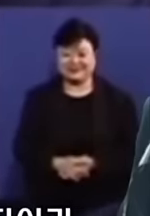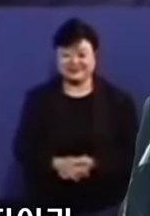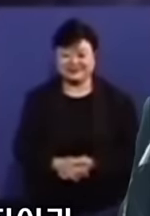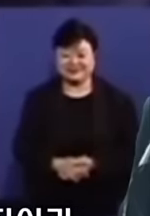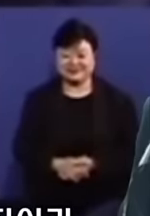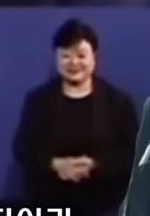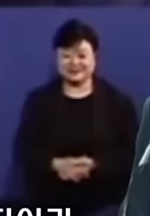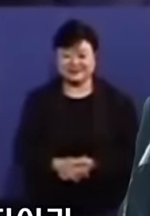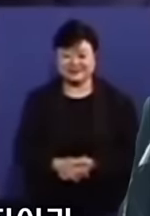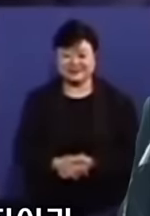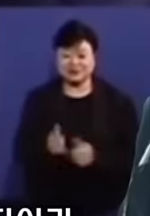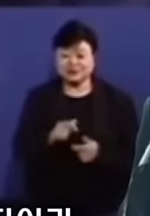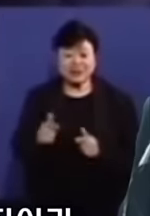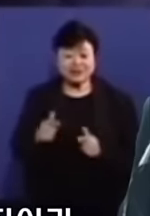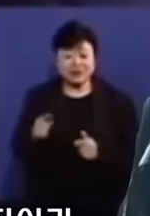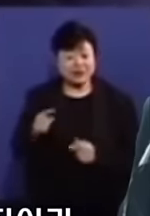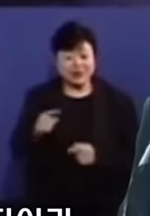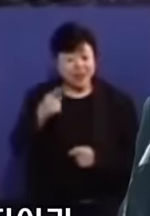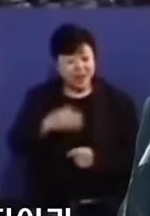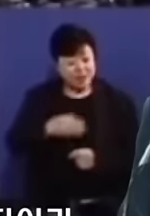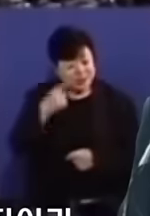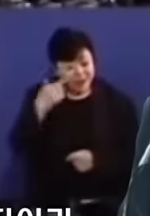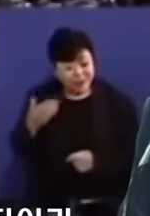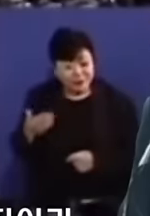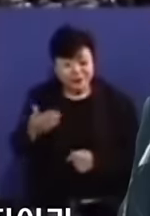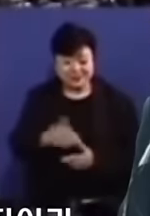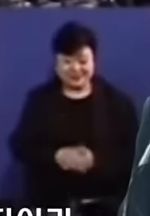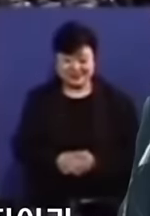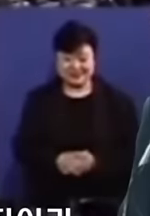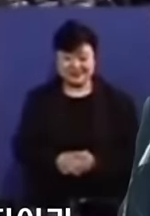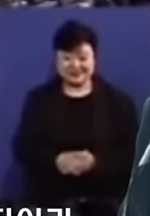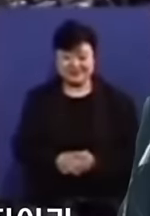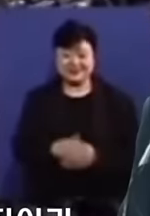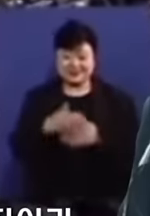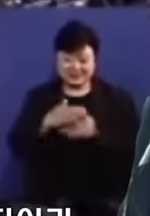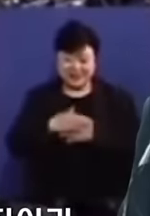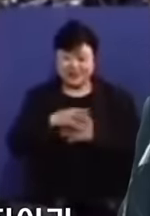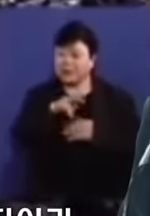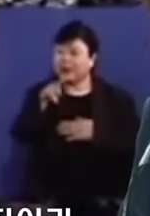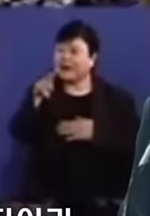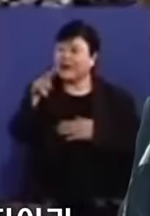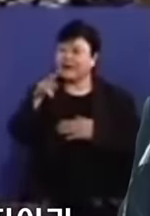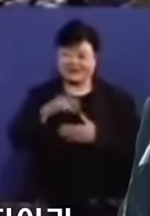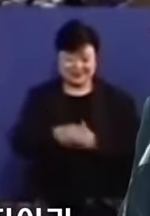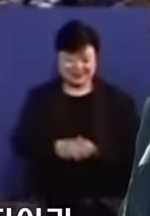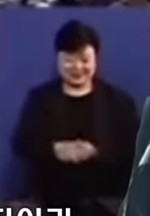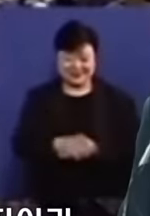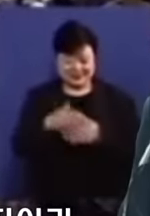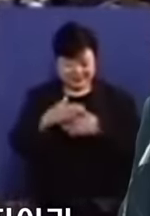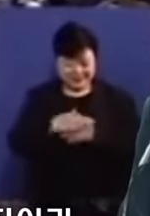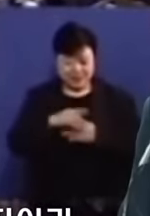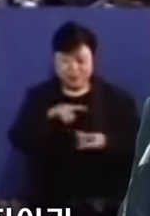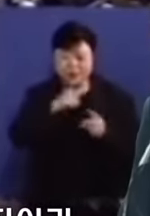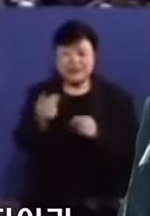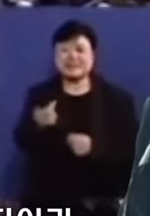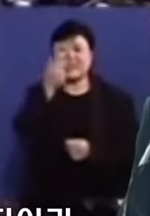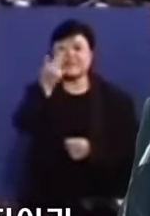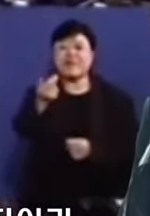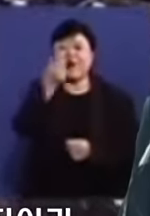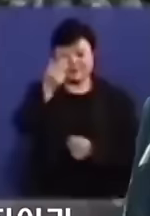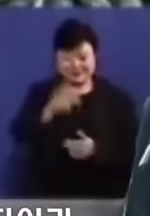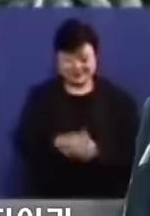내가 안 죽는 줄 어떻게 알아요? 그러니까 나를 봐라. 나는 부활이요